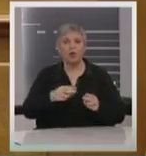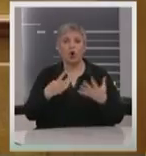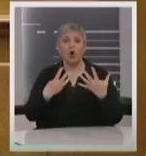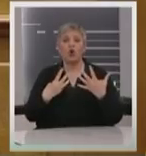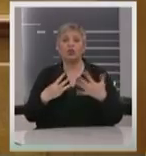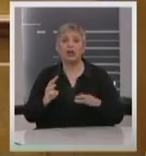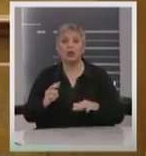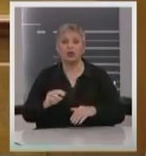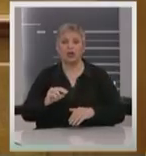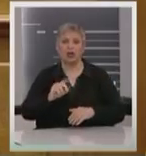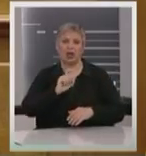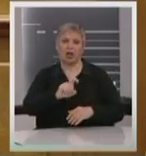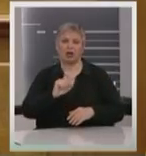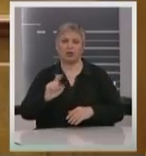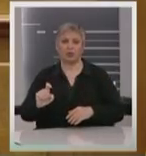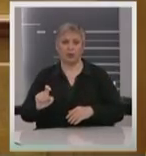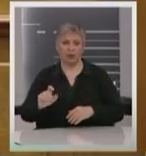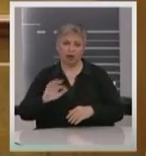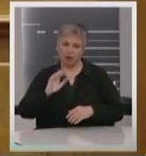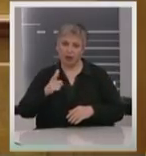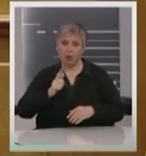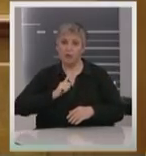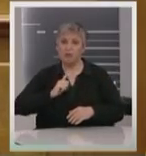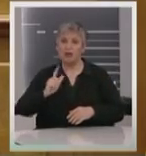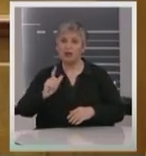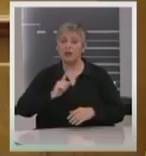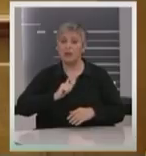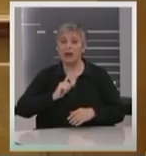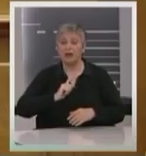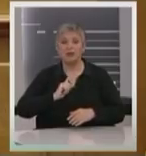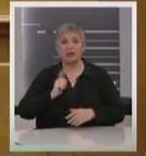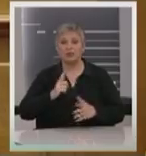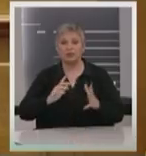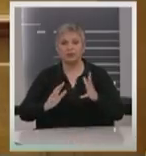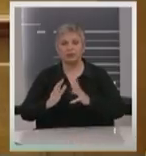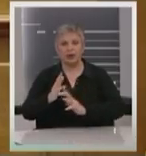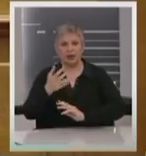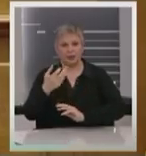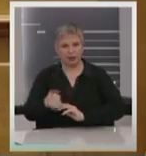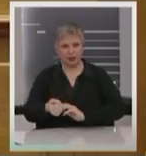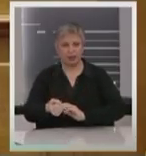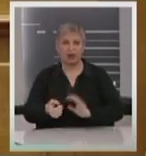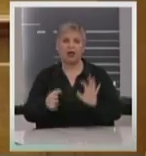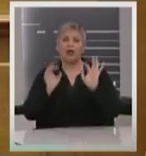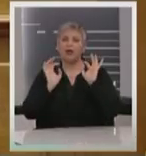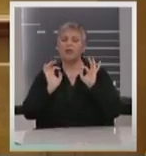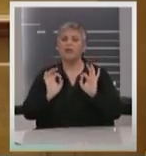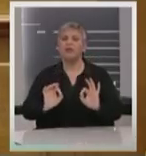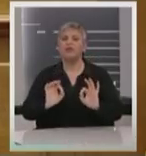σε σχέση με το στόχο, με τις αναμενόμενες επιπτώσεις στην ανάπτυξη της χώρας. Και βέβαια,